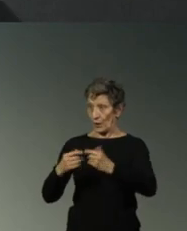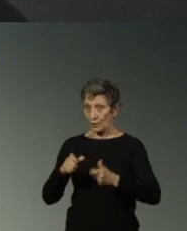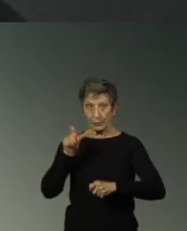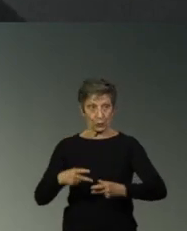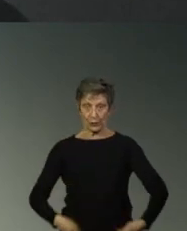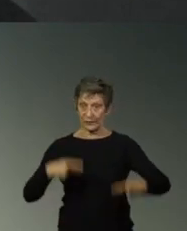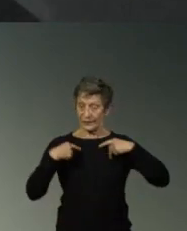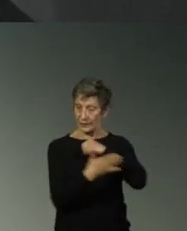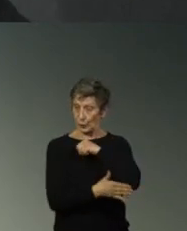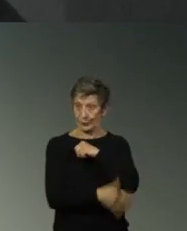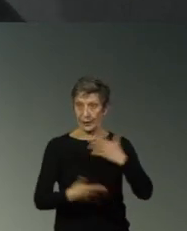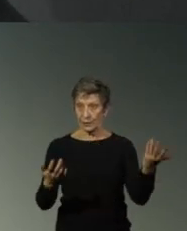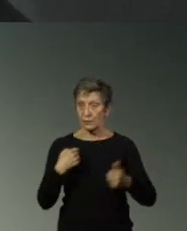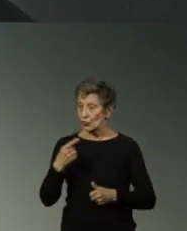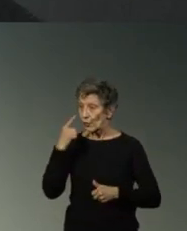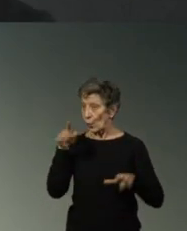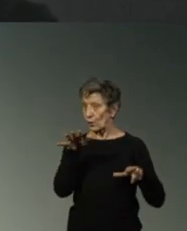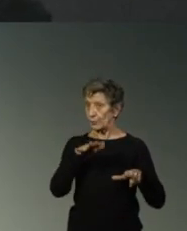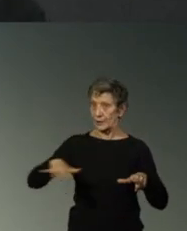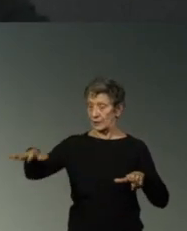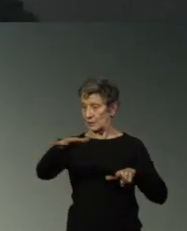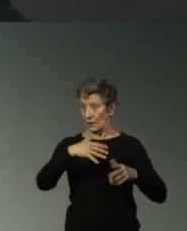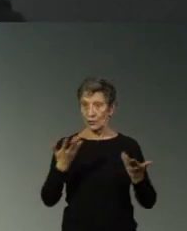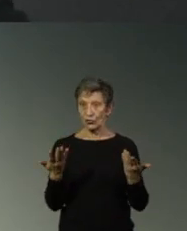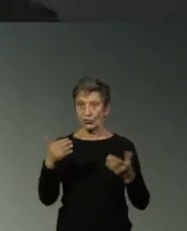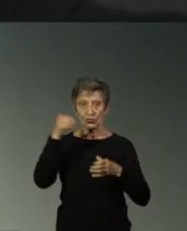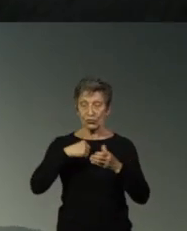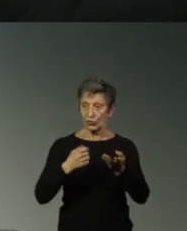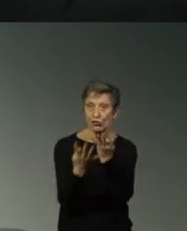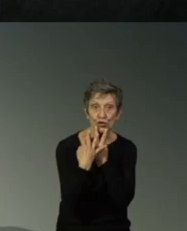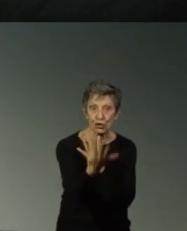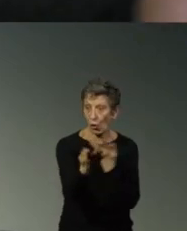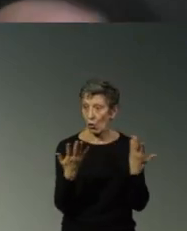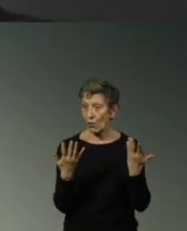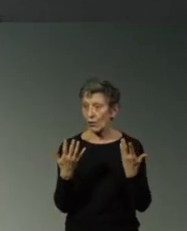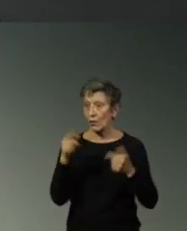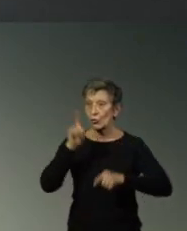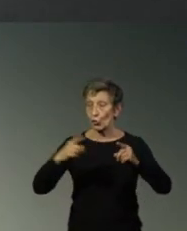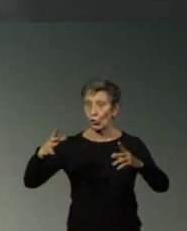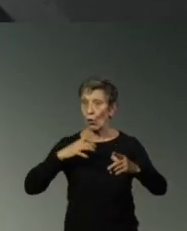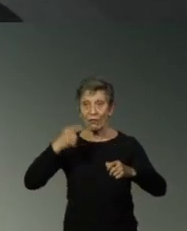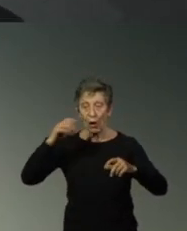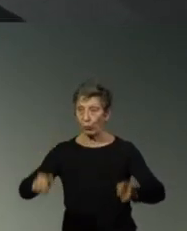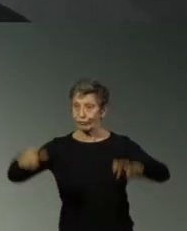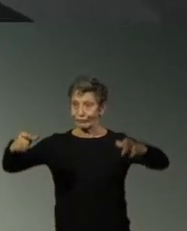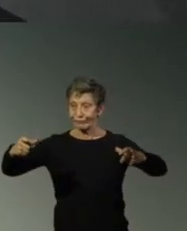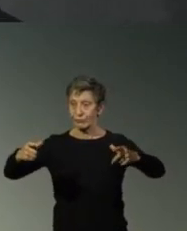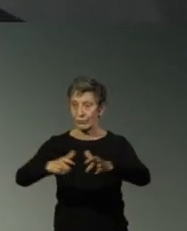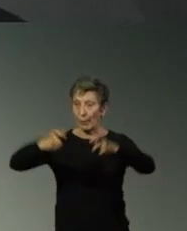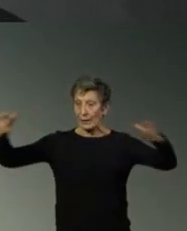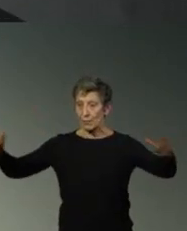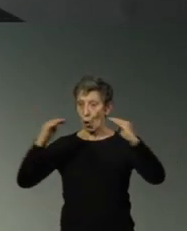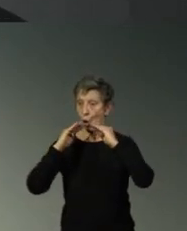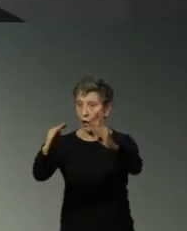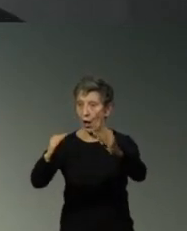campagne, on voit le paysage constitué de champs parsemé de temps en temps d'un bâtiment, c'est-à-dire concrètement un